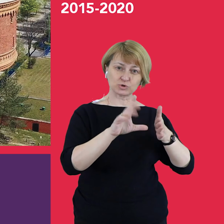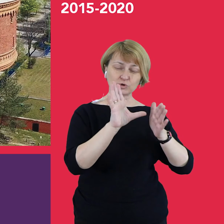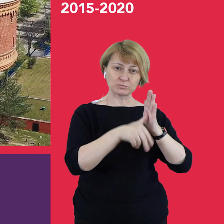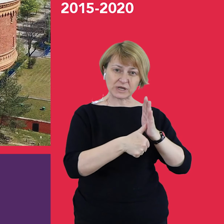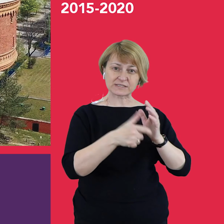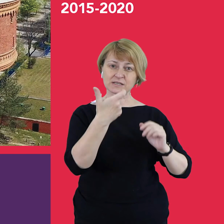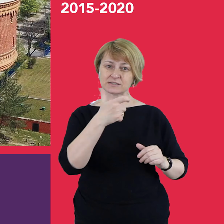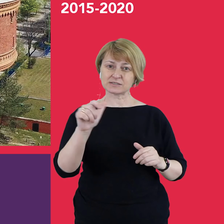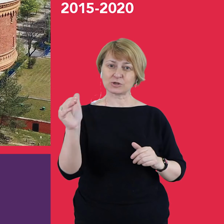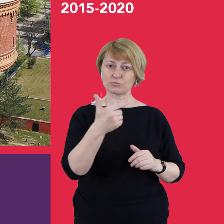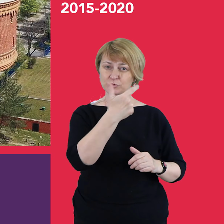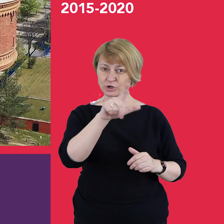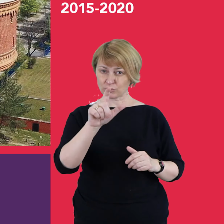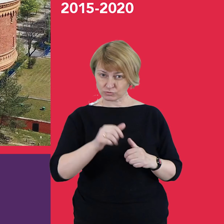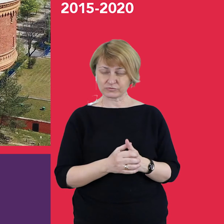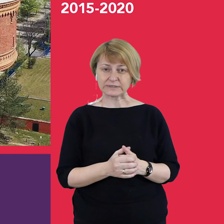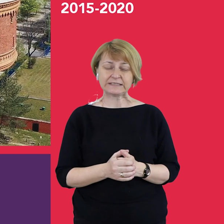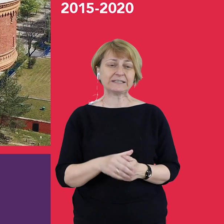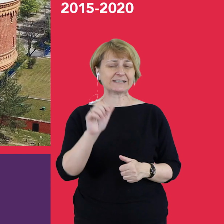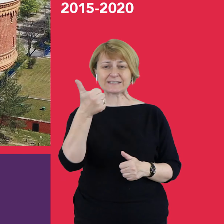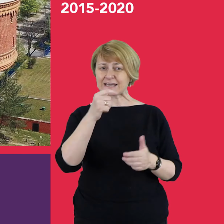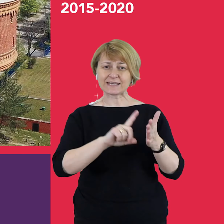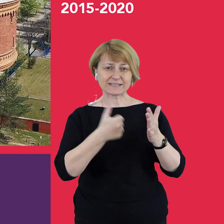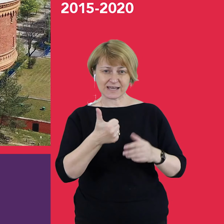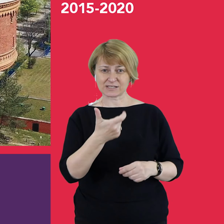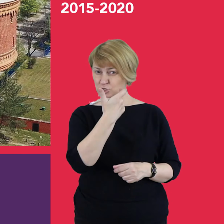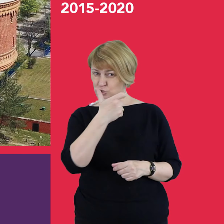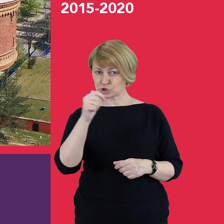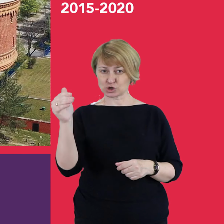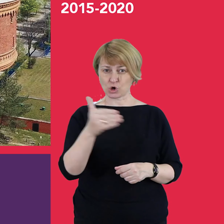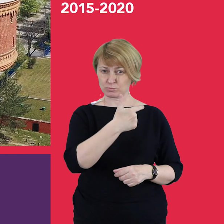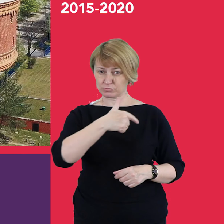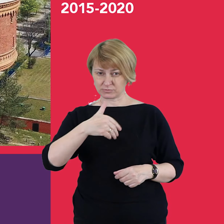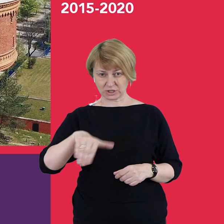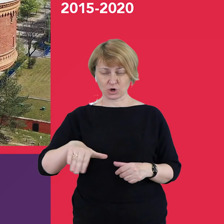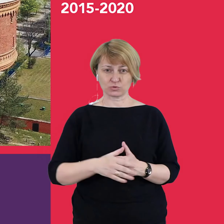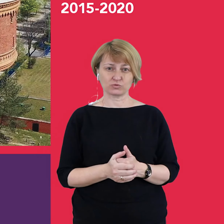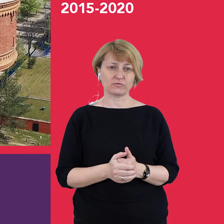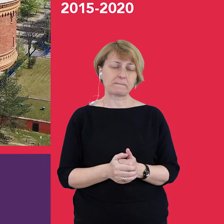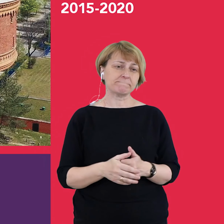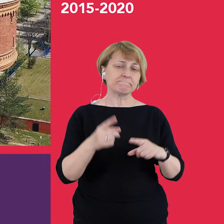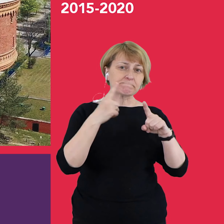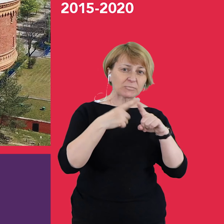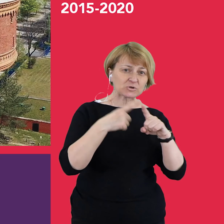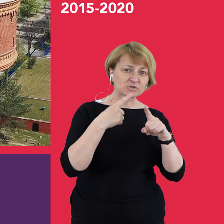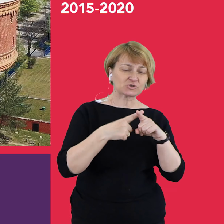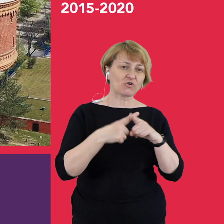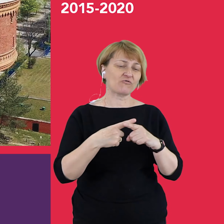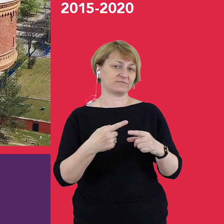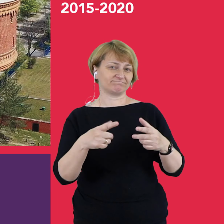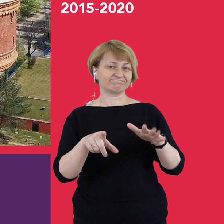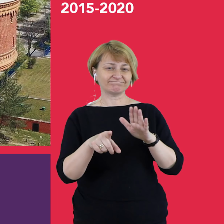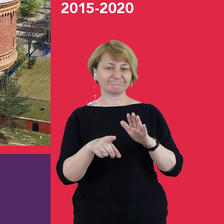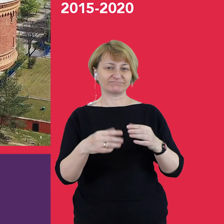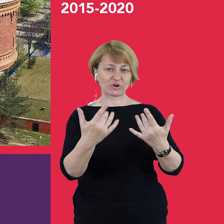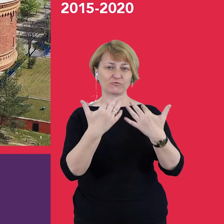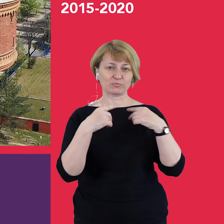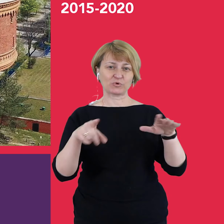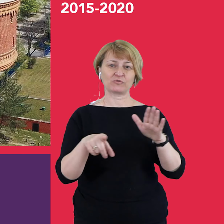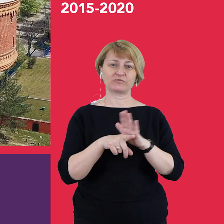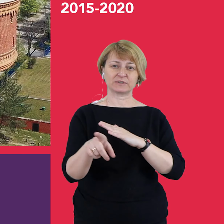za to 100 milionów złotych. To jest jednorazowy wpływ i ten wpływ miał zdecydowanie pozytywny wpływ na